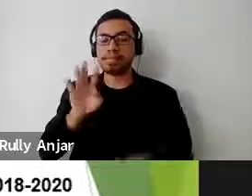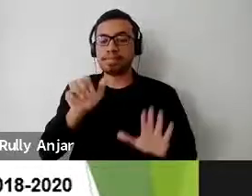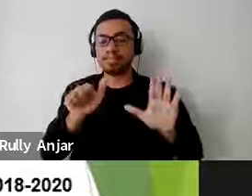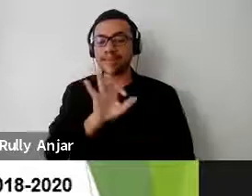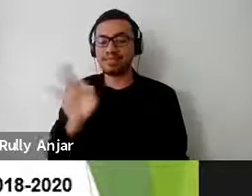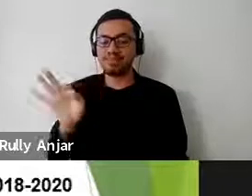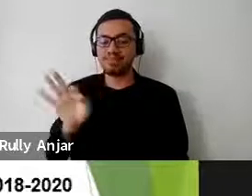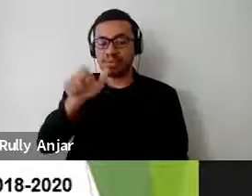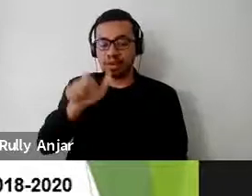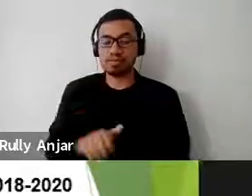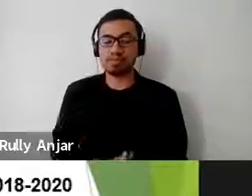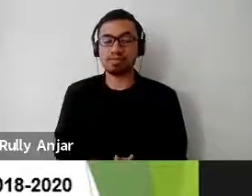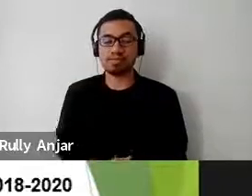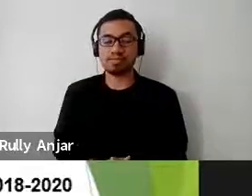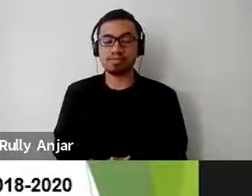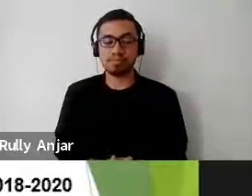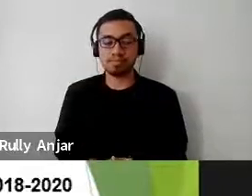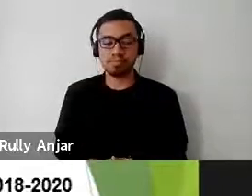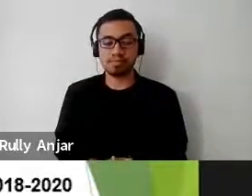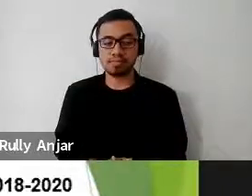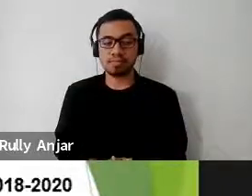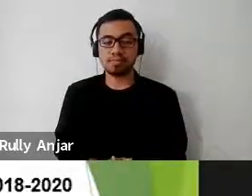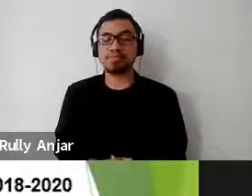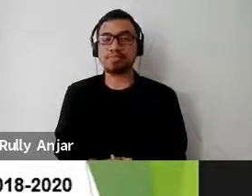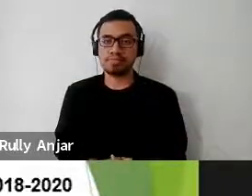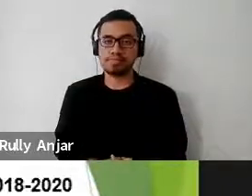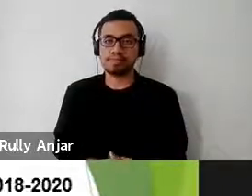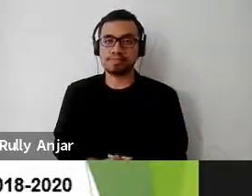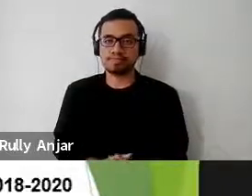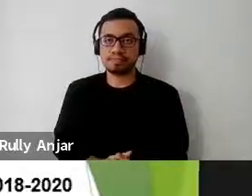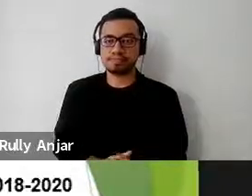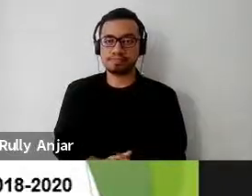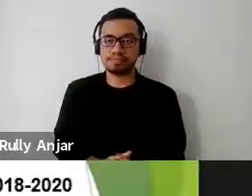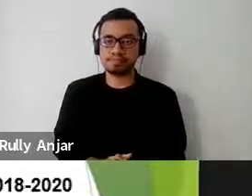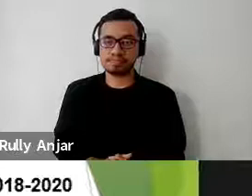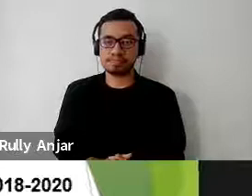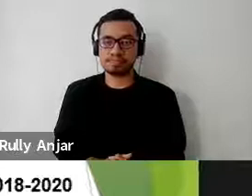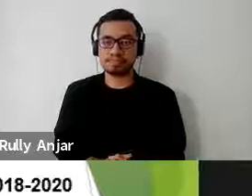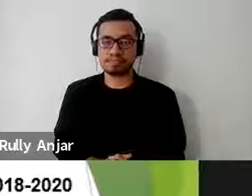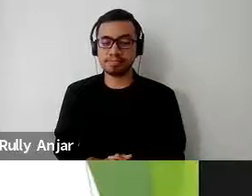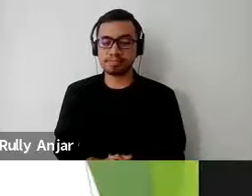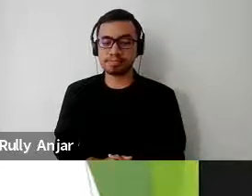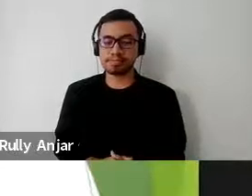463.479. Bapak Ibu sekalian, kalau kita melihat indeks keparahan